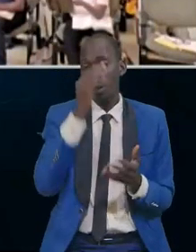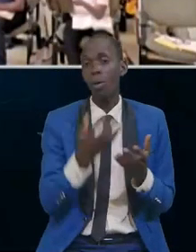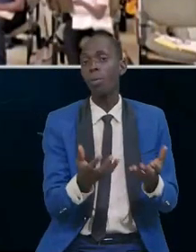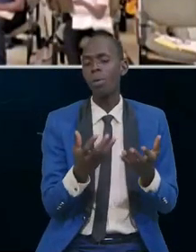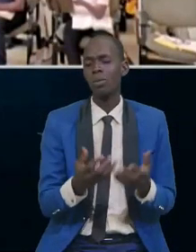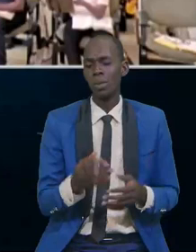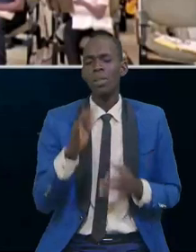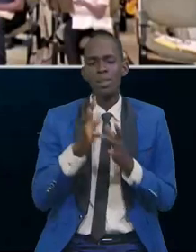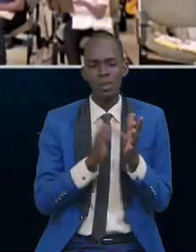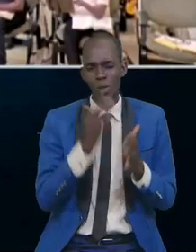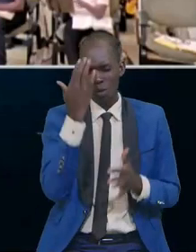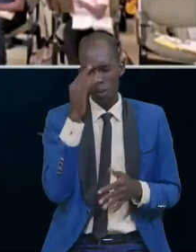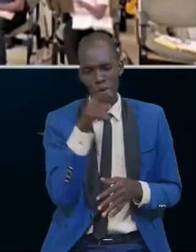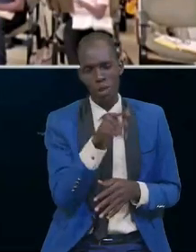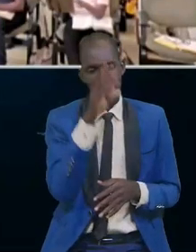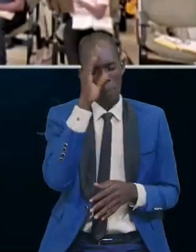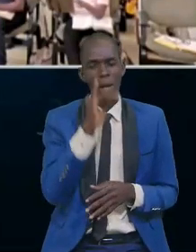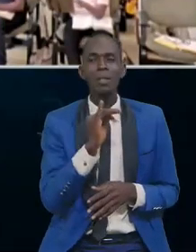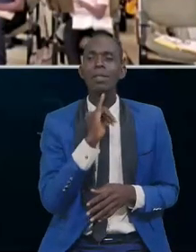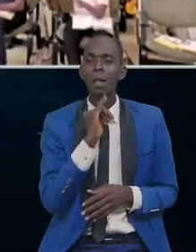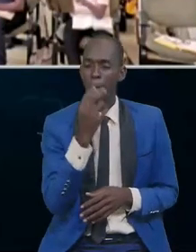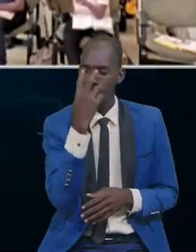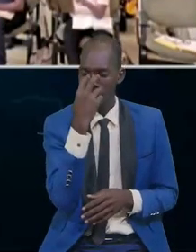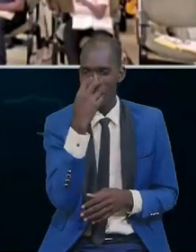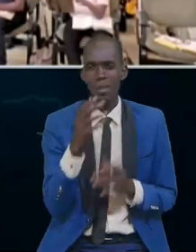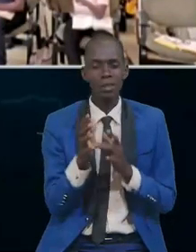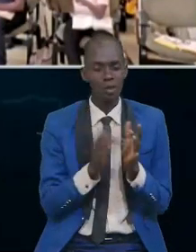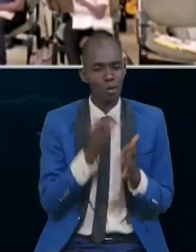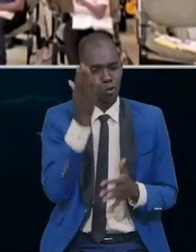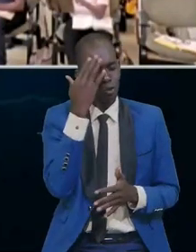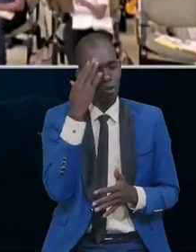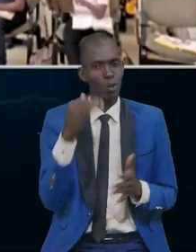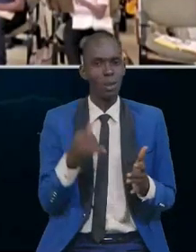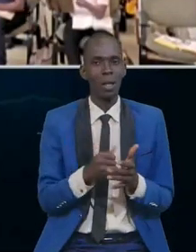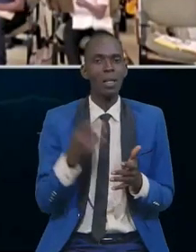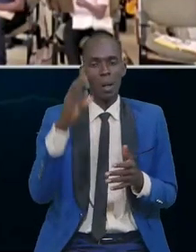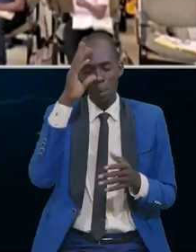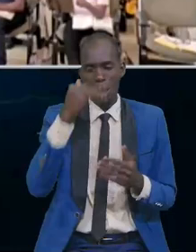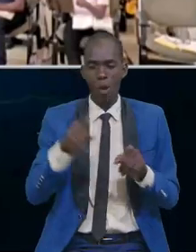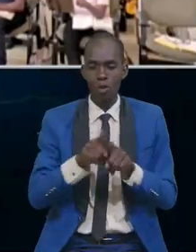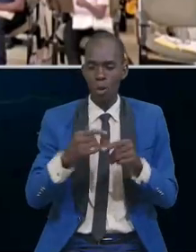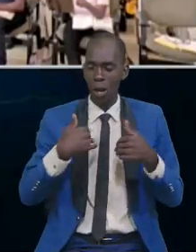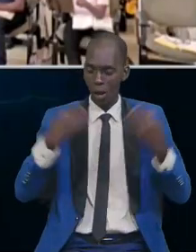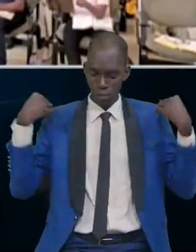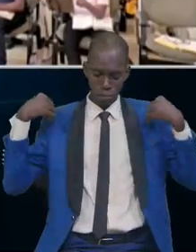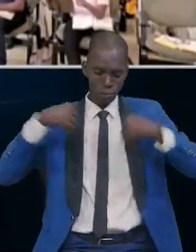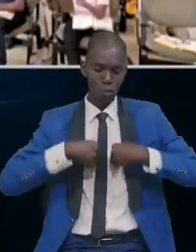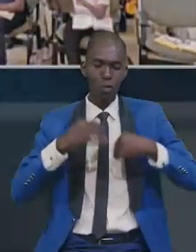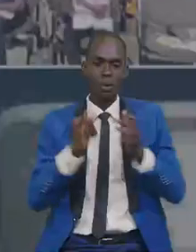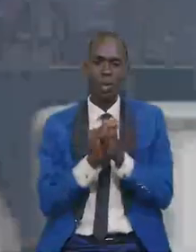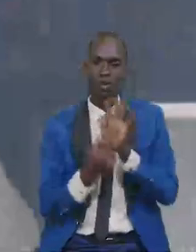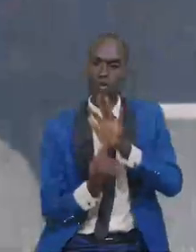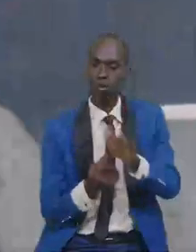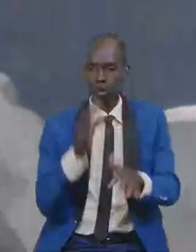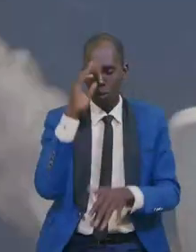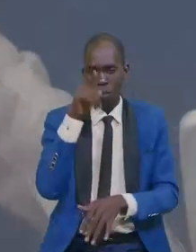gens ordinaires, l'homme est aveugle et vous voyez qu'il est aveugle. Vous voyez le badge de l'aveuglement et il a déjà jeté